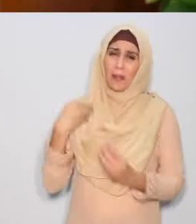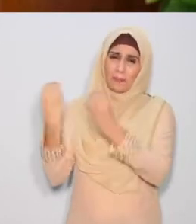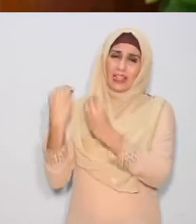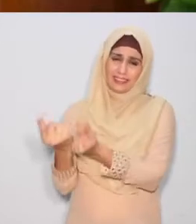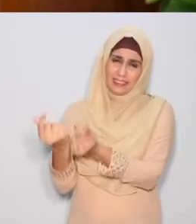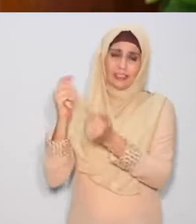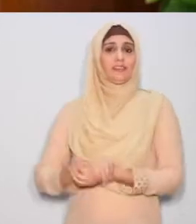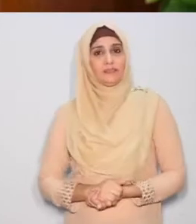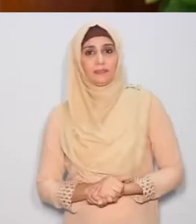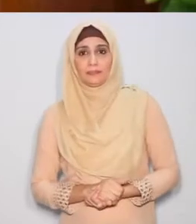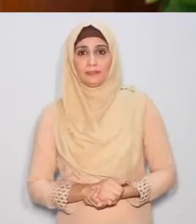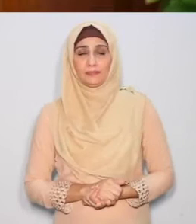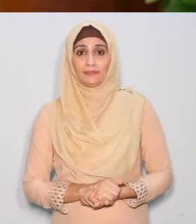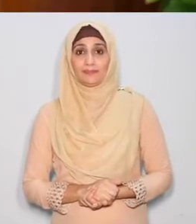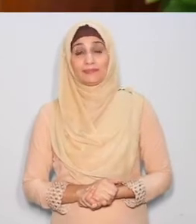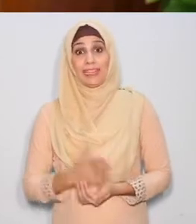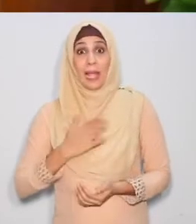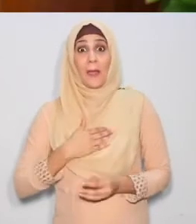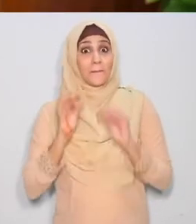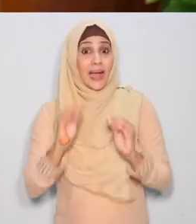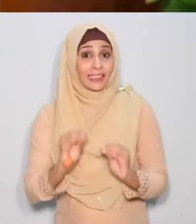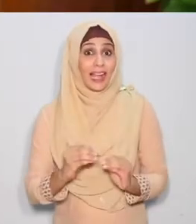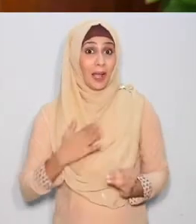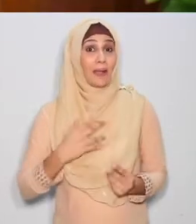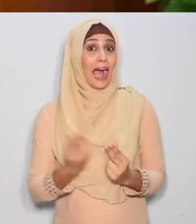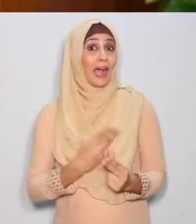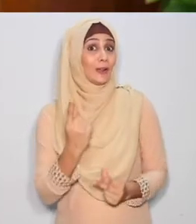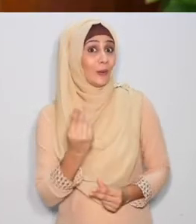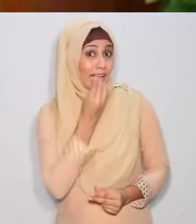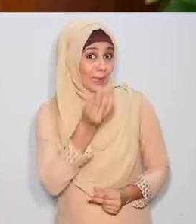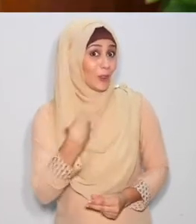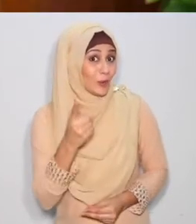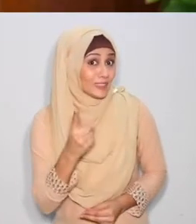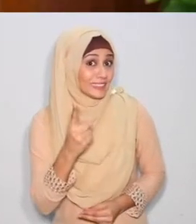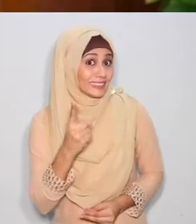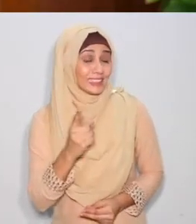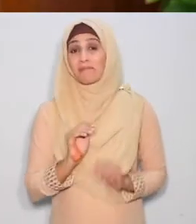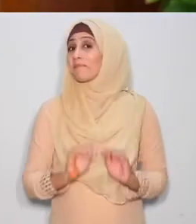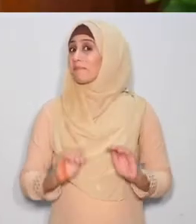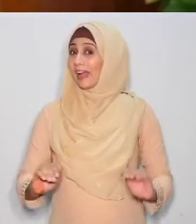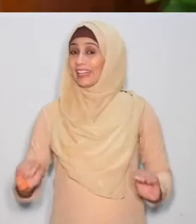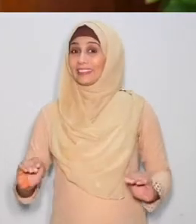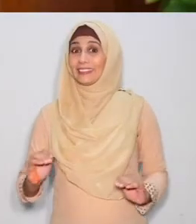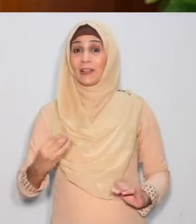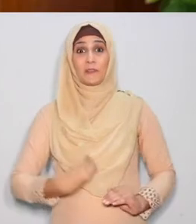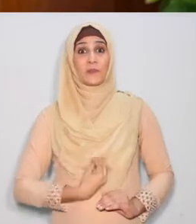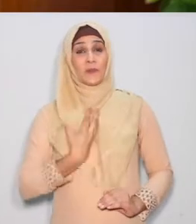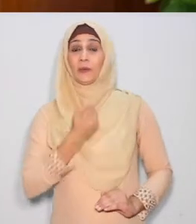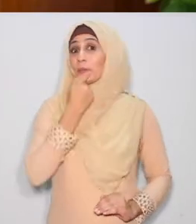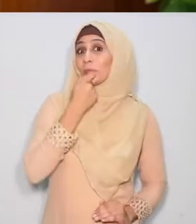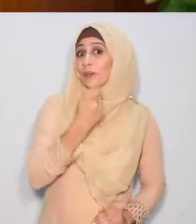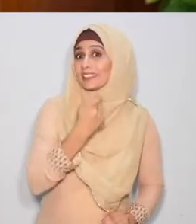आओ, हमारी मदद करो। अगर हमने मदद की तो हमें आलू की चिप्स मिलेंगी, बच्चों ने